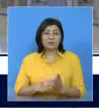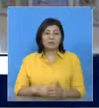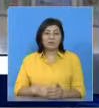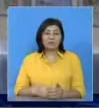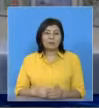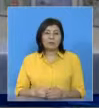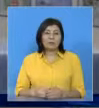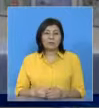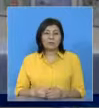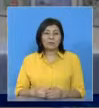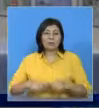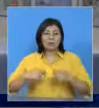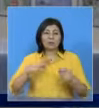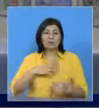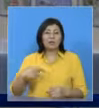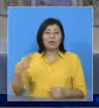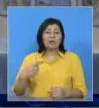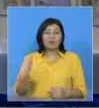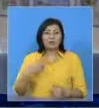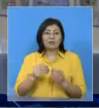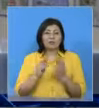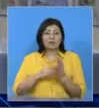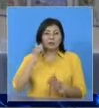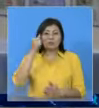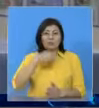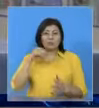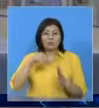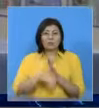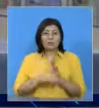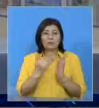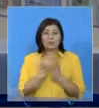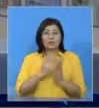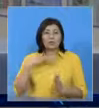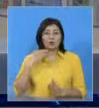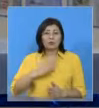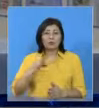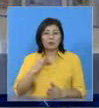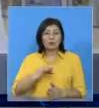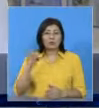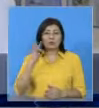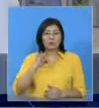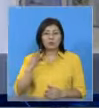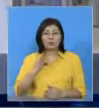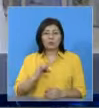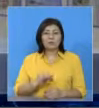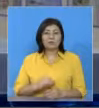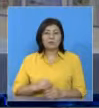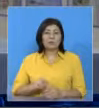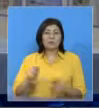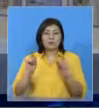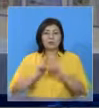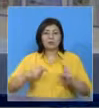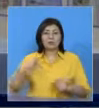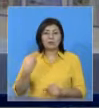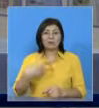Казахстан. В 2019 году музей вошел в состав Актюбинского областного историко-краеведческого музея. В